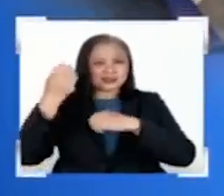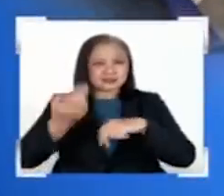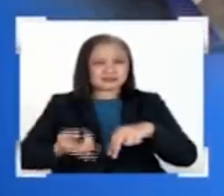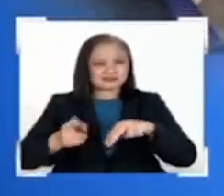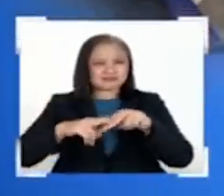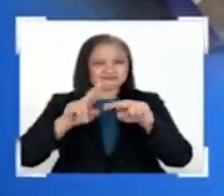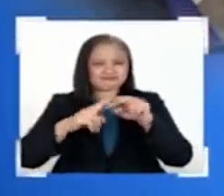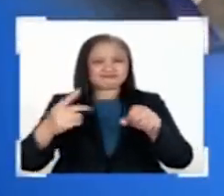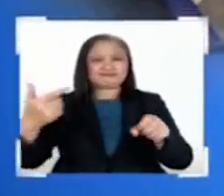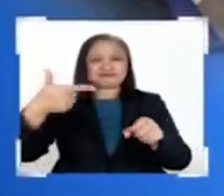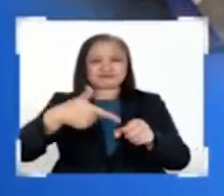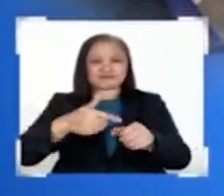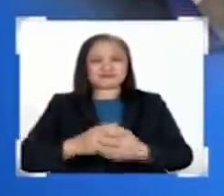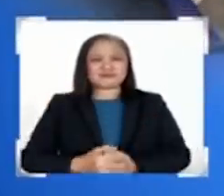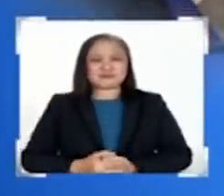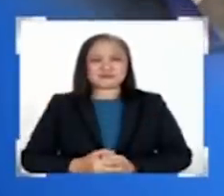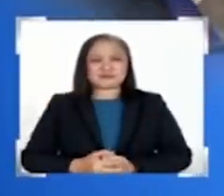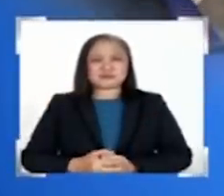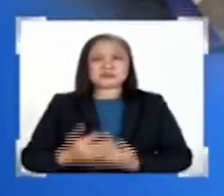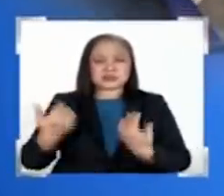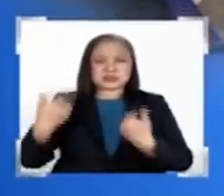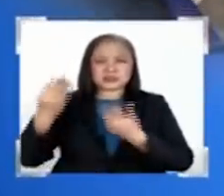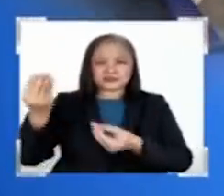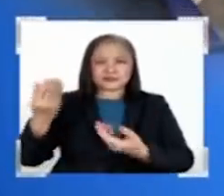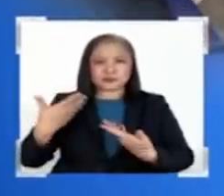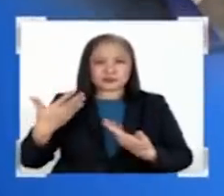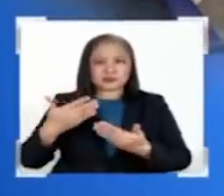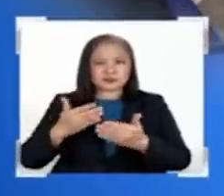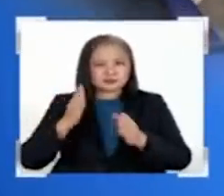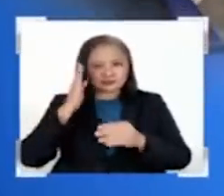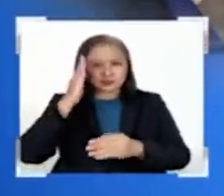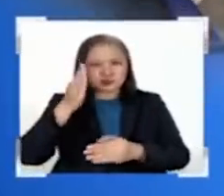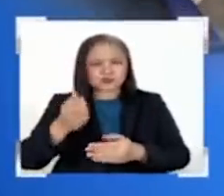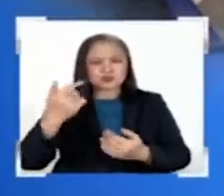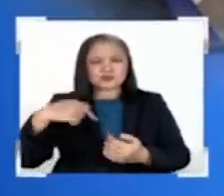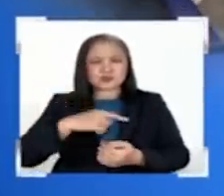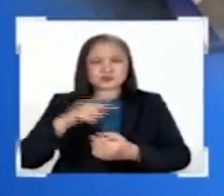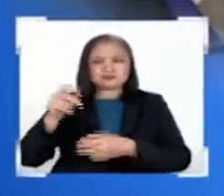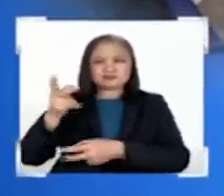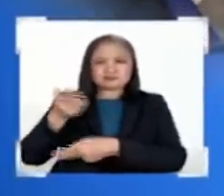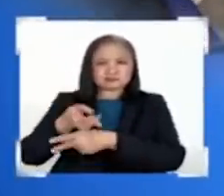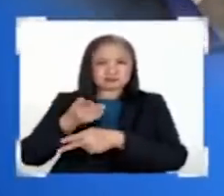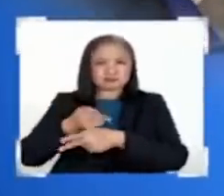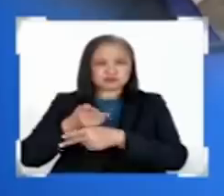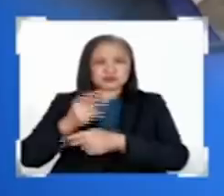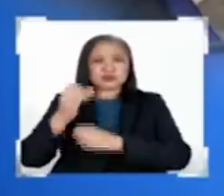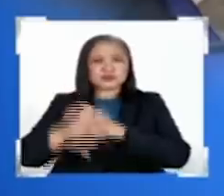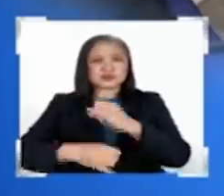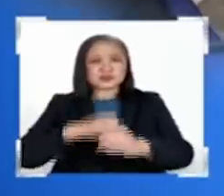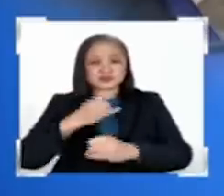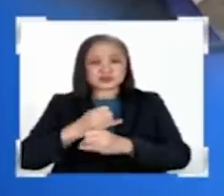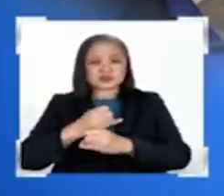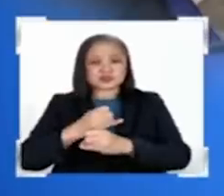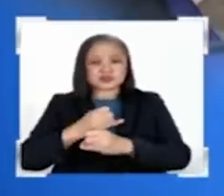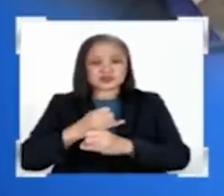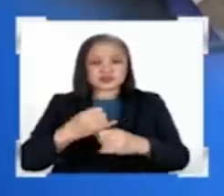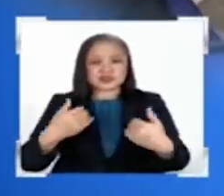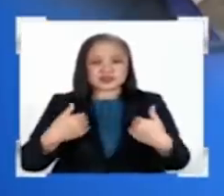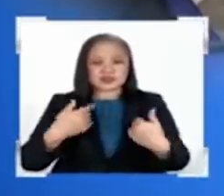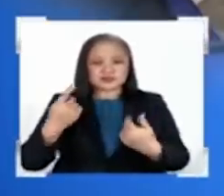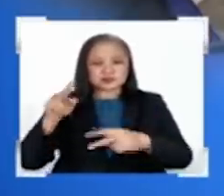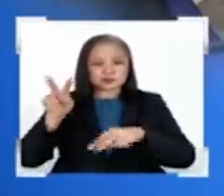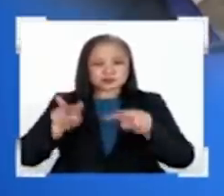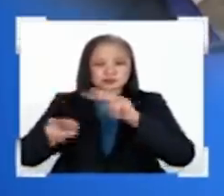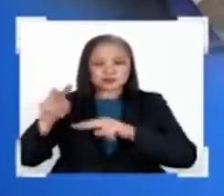binigay sa atin ng projection ng isang monitoring international body na nag-benchmark ng prices. So ngayon,